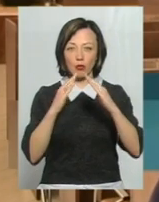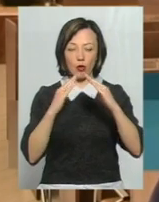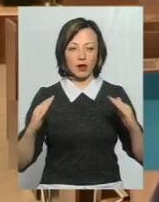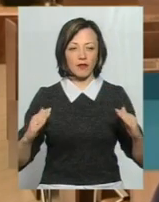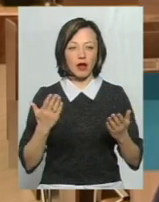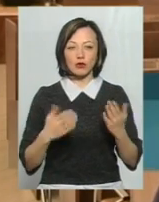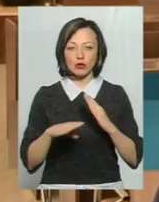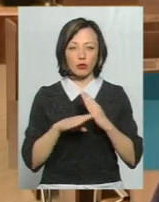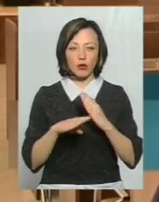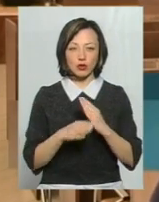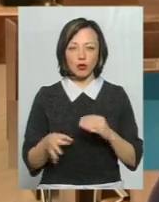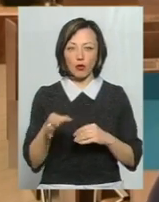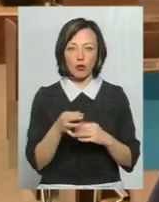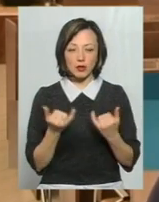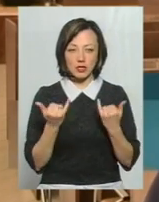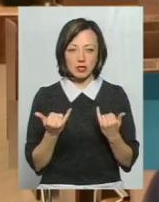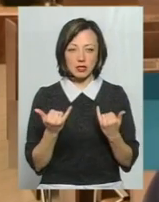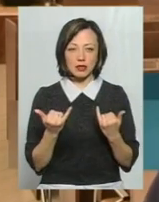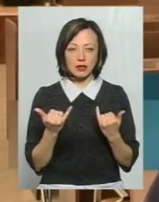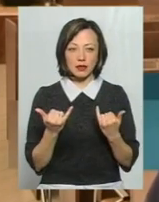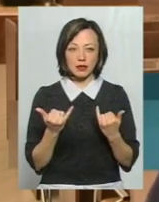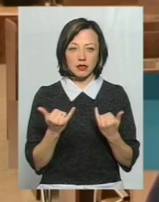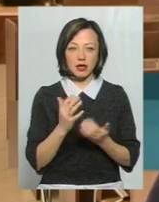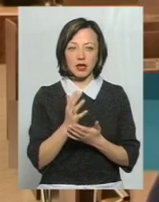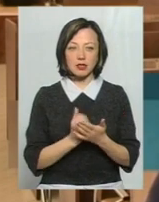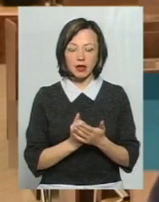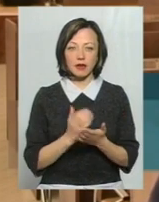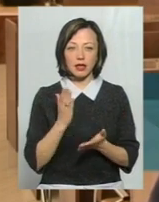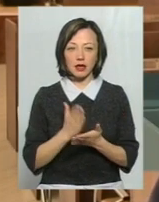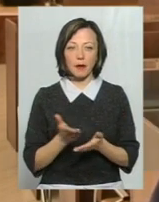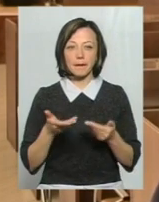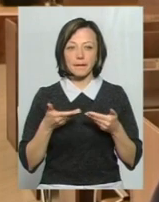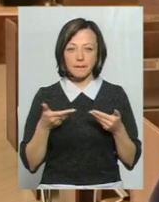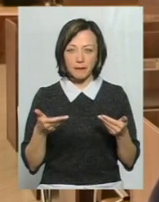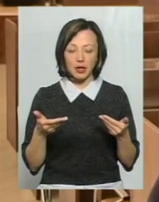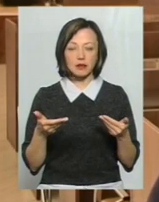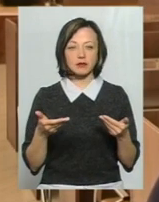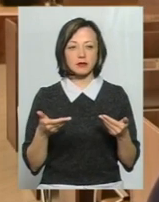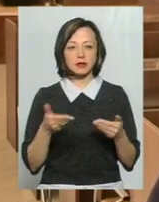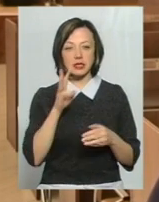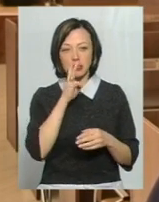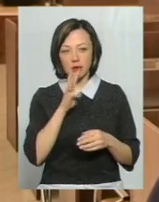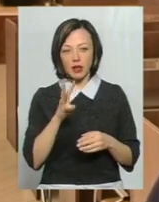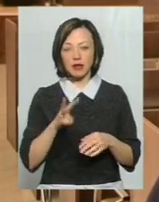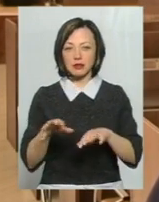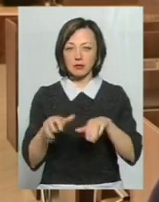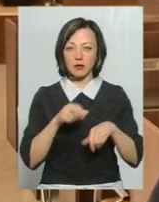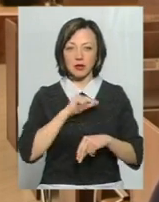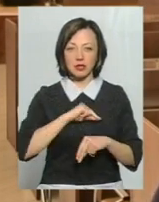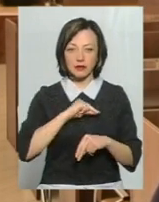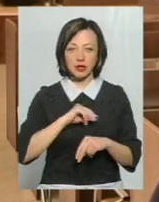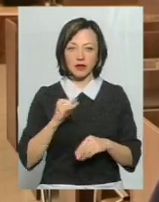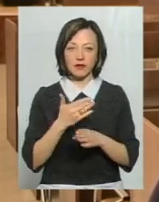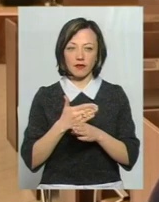вони нам не допоможуть сьогодні з тих резервів, які є, ми заробітні плати заберемо працівників